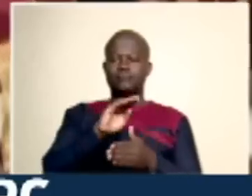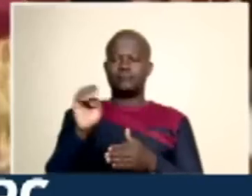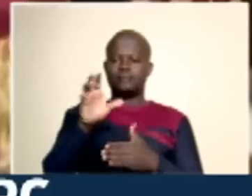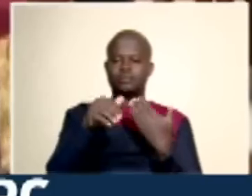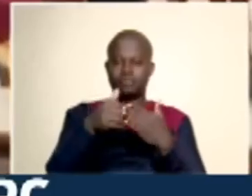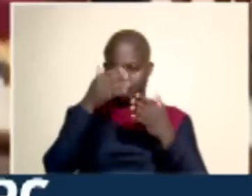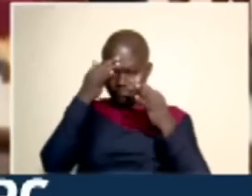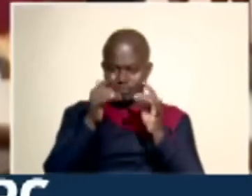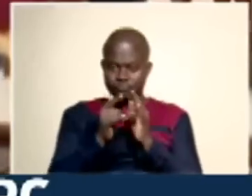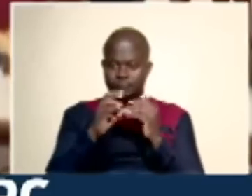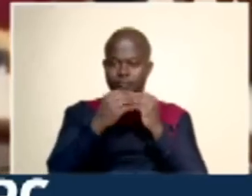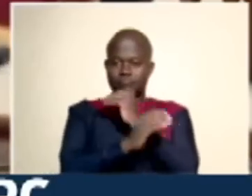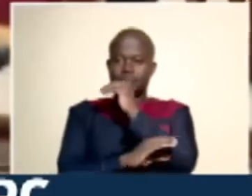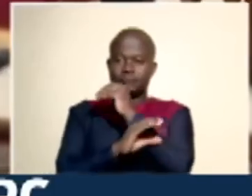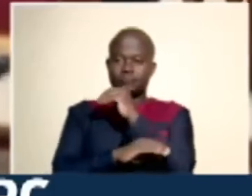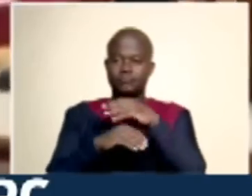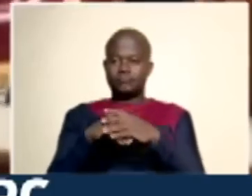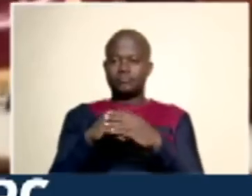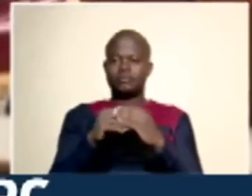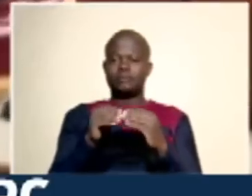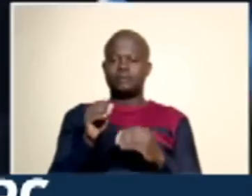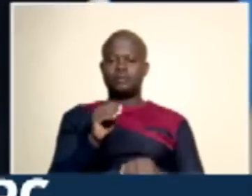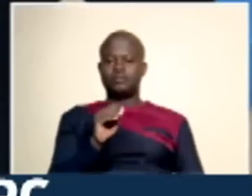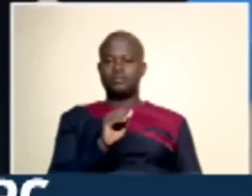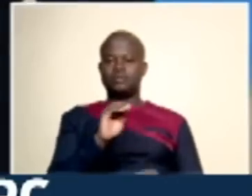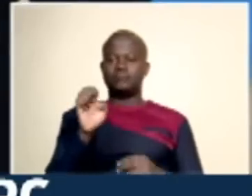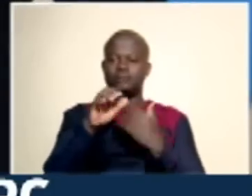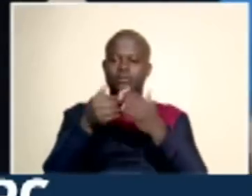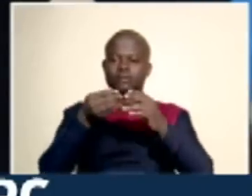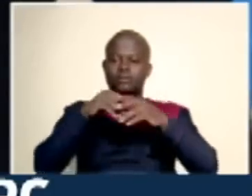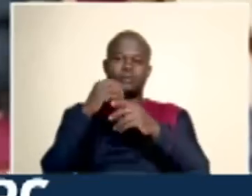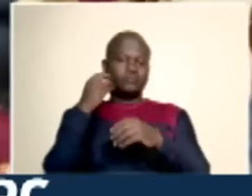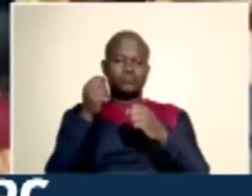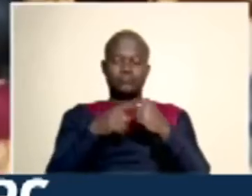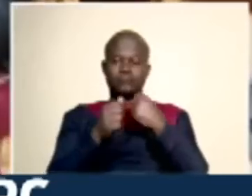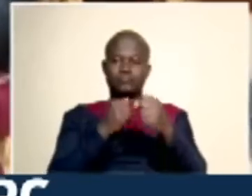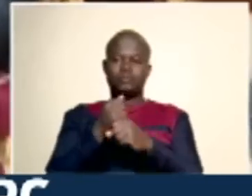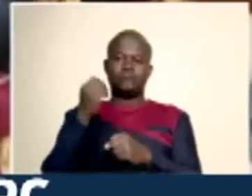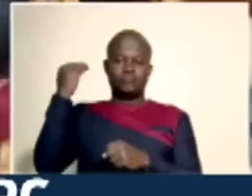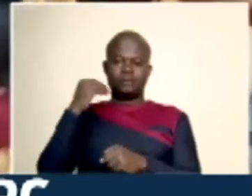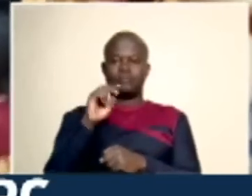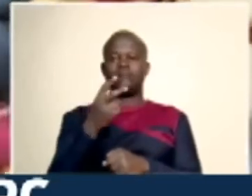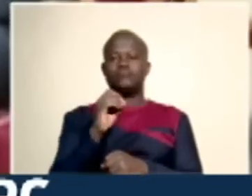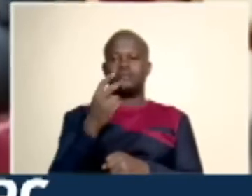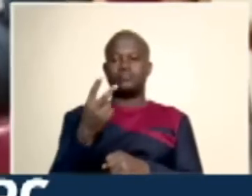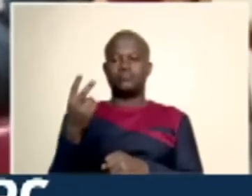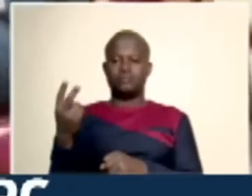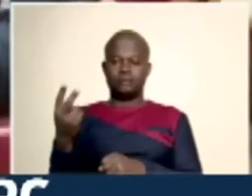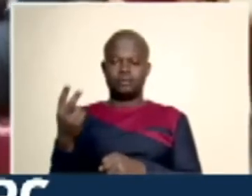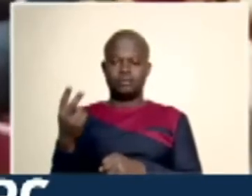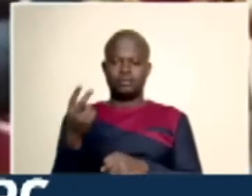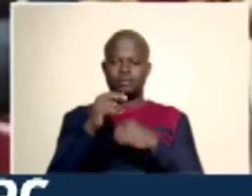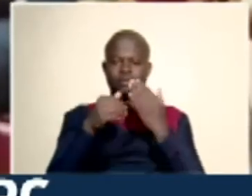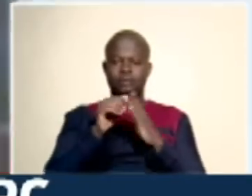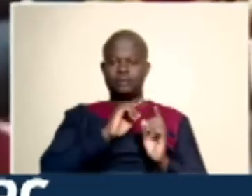Kongo cyafashwe n'inama y'abakuru b'ibihugu bigize umuryango wa Afurika y'Iburasirazuba yabaye muri Kamena umwaka ushize wa 2022.